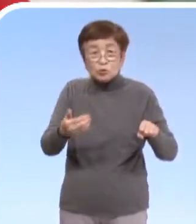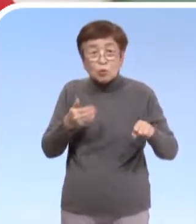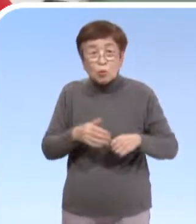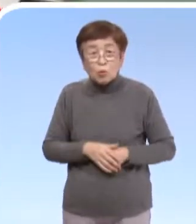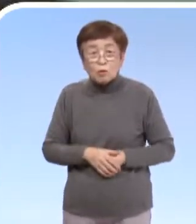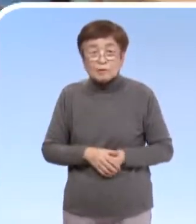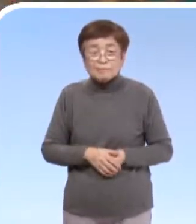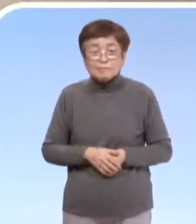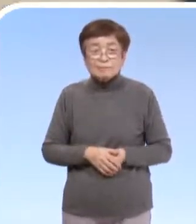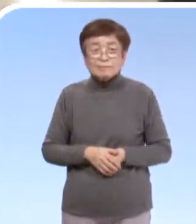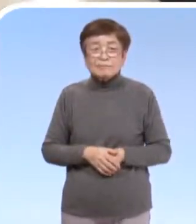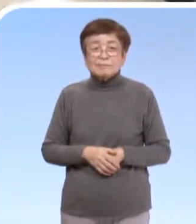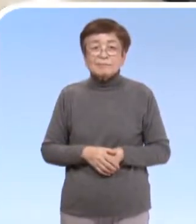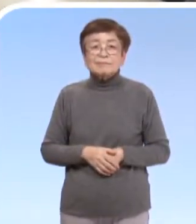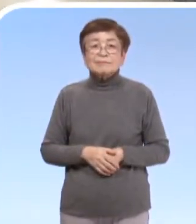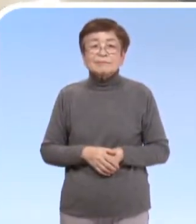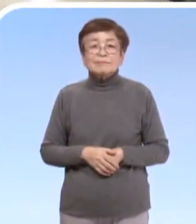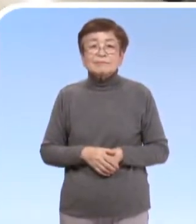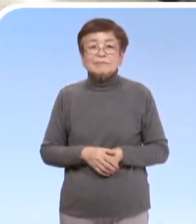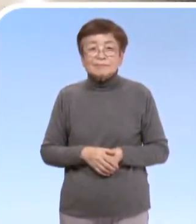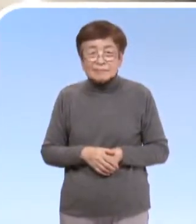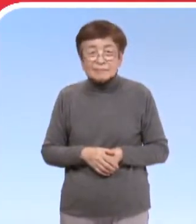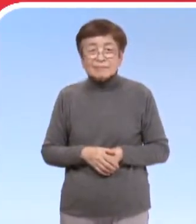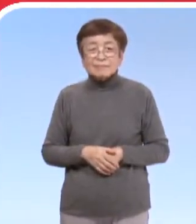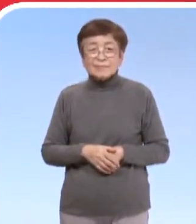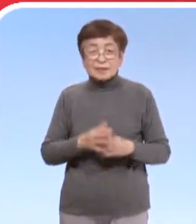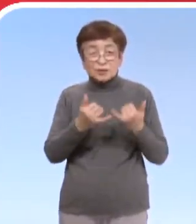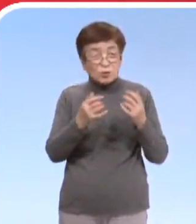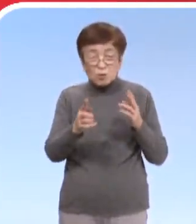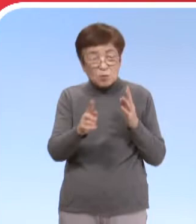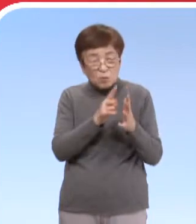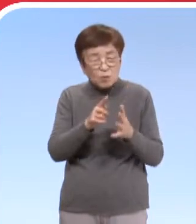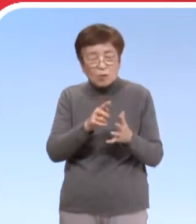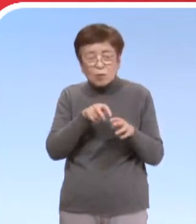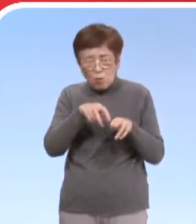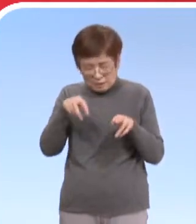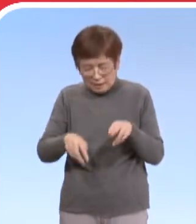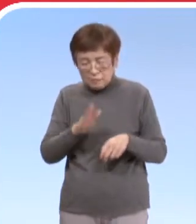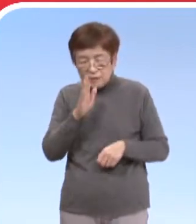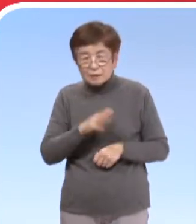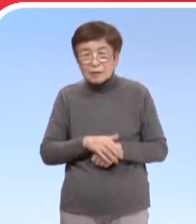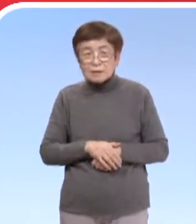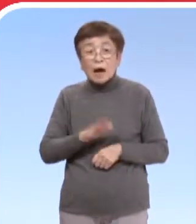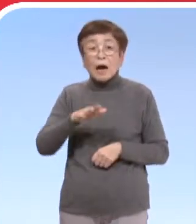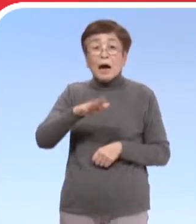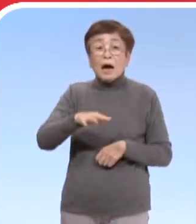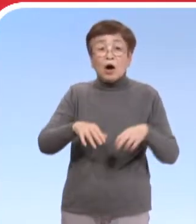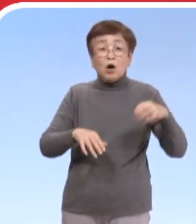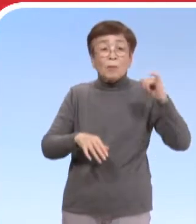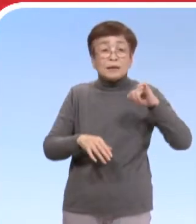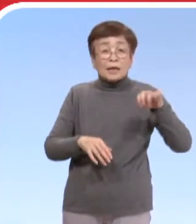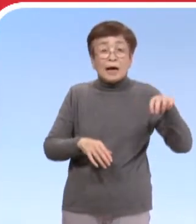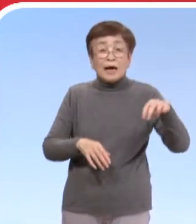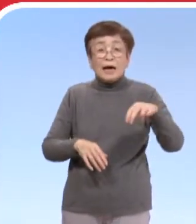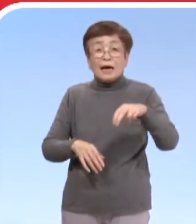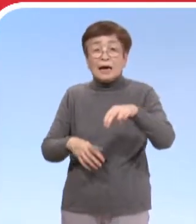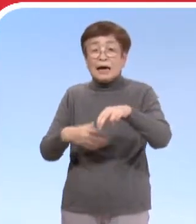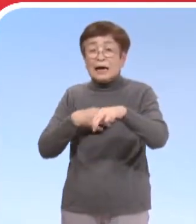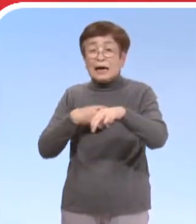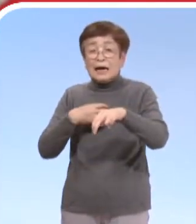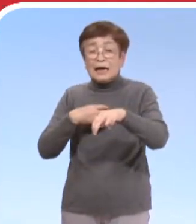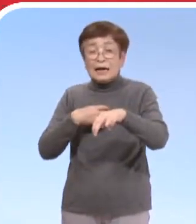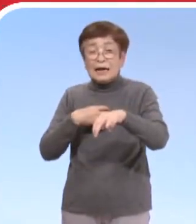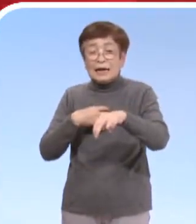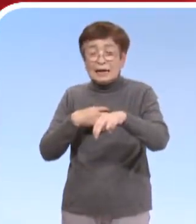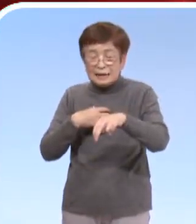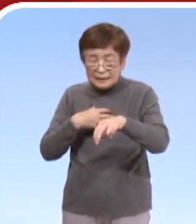していただくことがいいと思います。店街等で人が多くいるところは歩いてください。はい、また、 おばあちゃん、危ないよ。 おばあちゃん、止